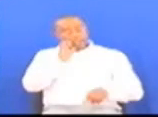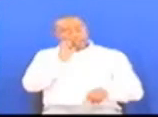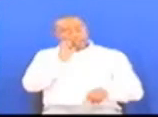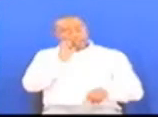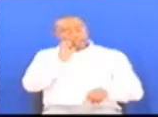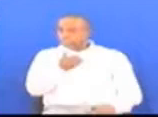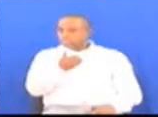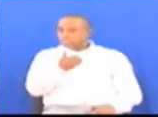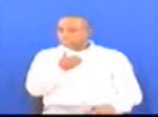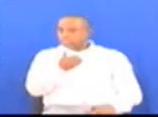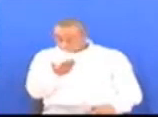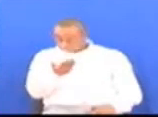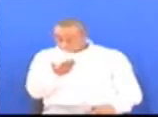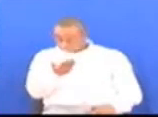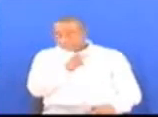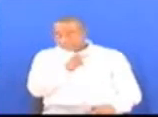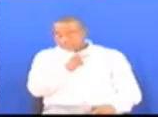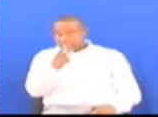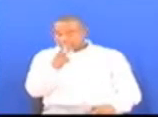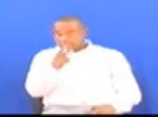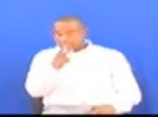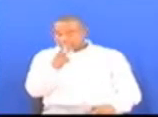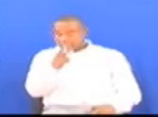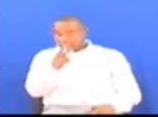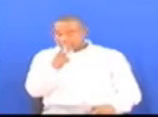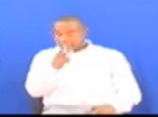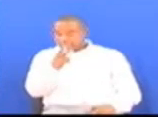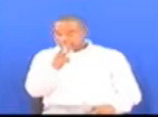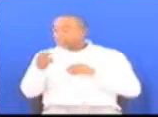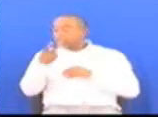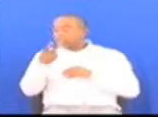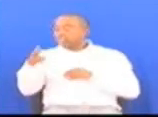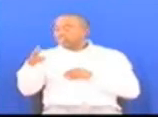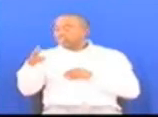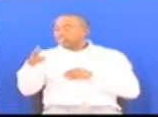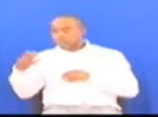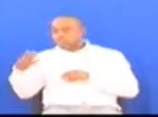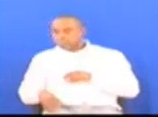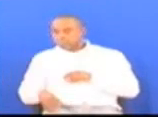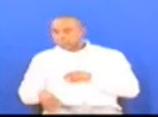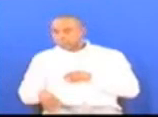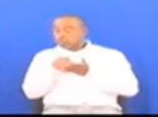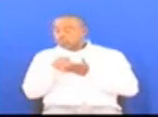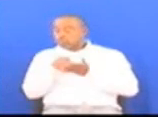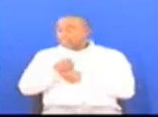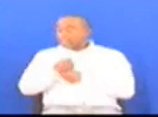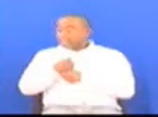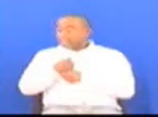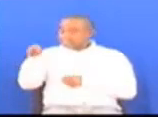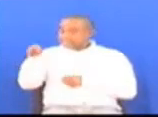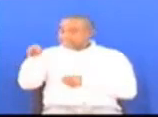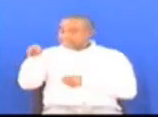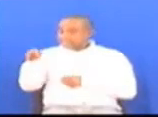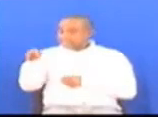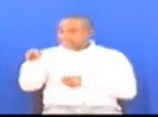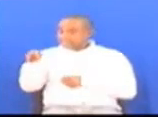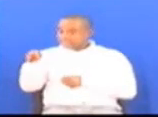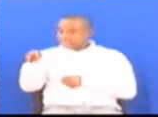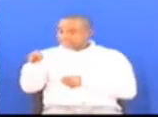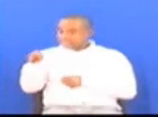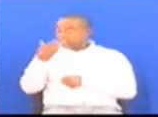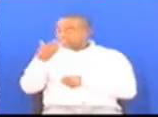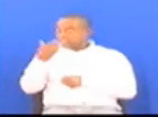mwaka 2025. Na ukija hapa kwa kazi ambayo umeifanya kubwa namna hii, zamani nilikuwa nashika